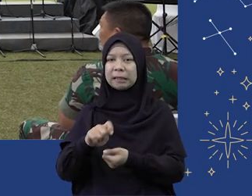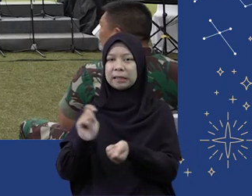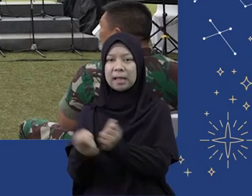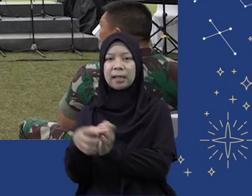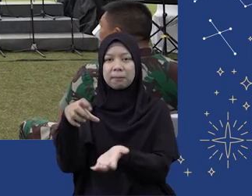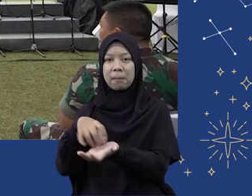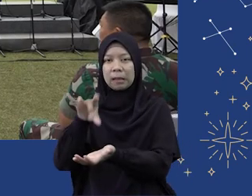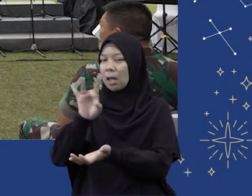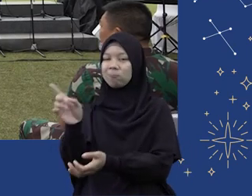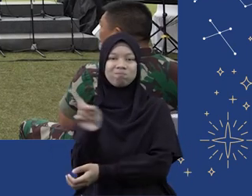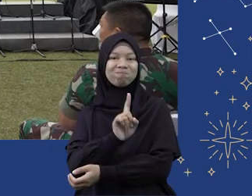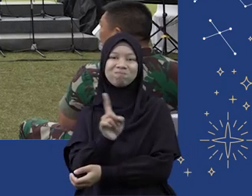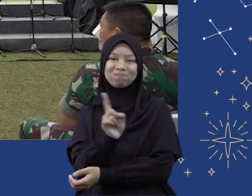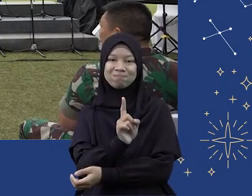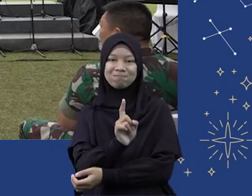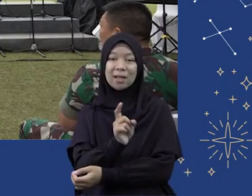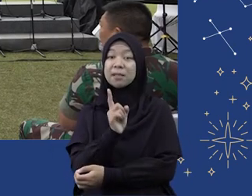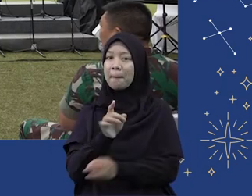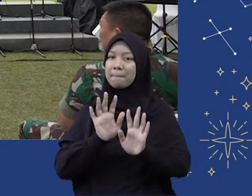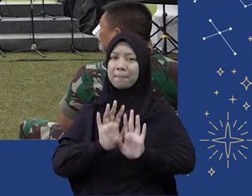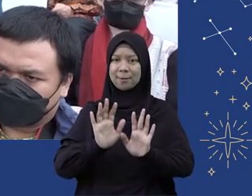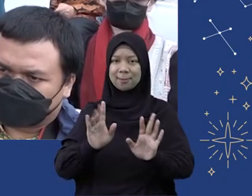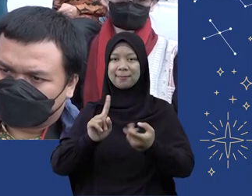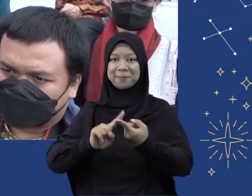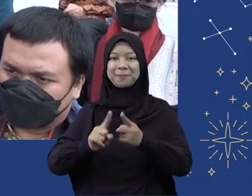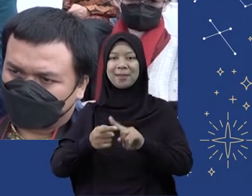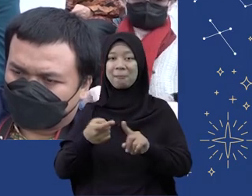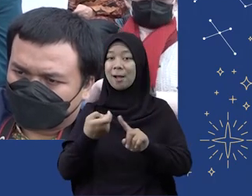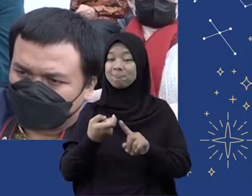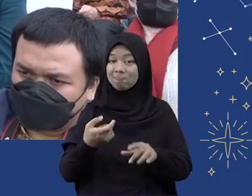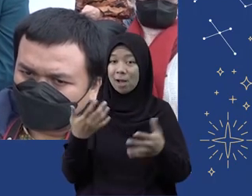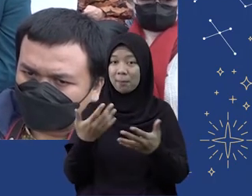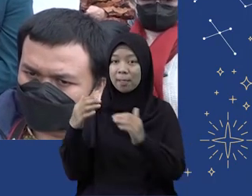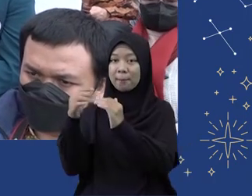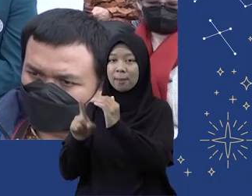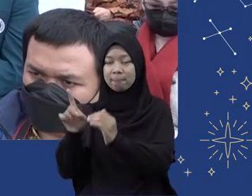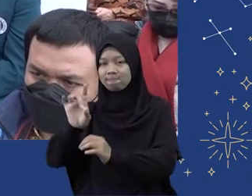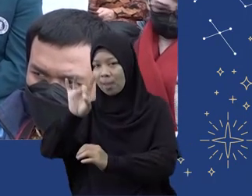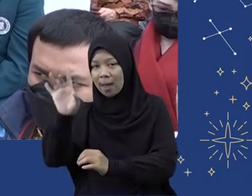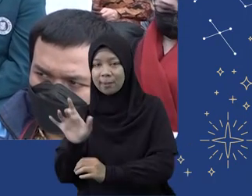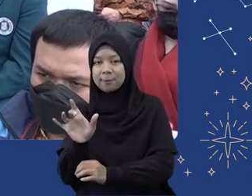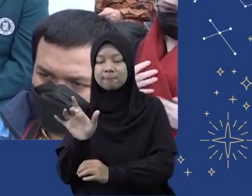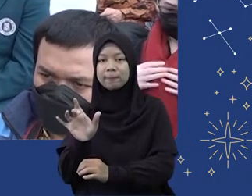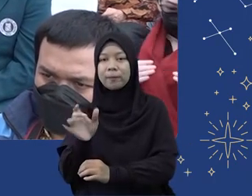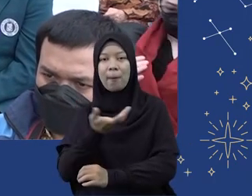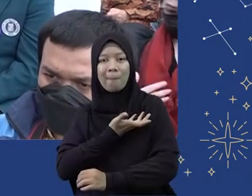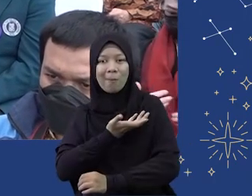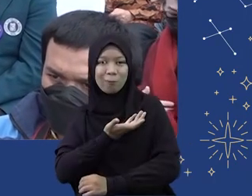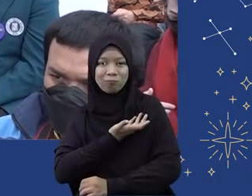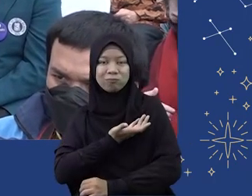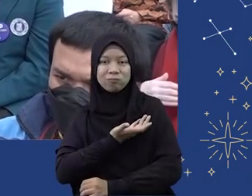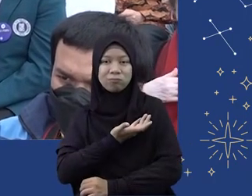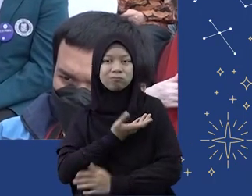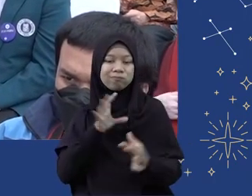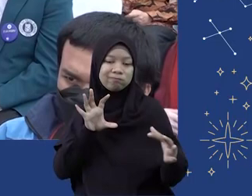ini banyak sekali teman-teman dari observatorium di tempat lain yang ingin sekali untuk